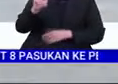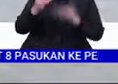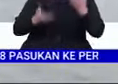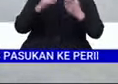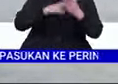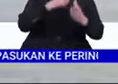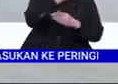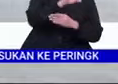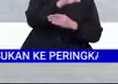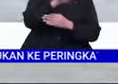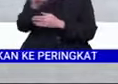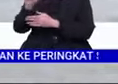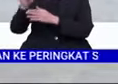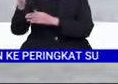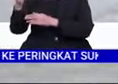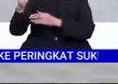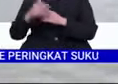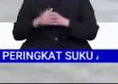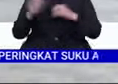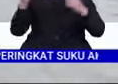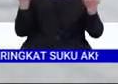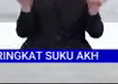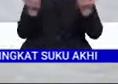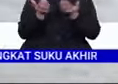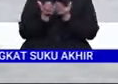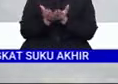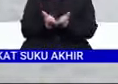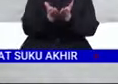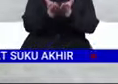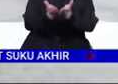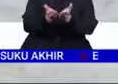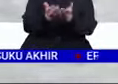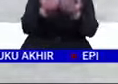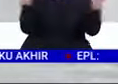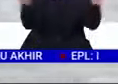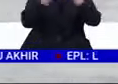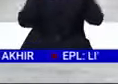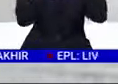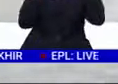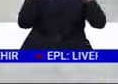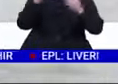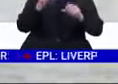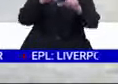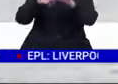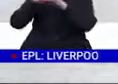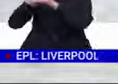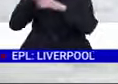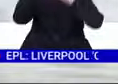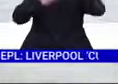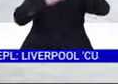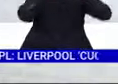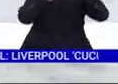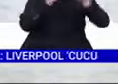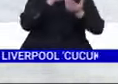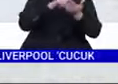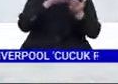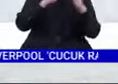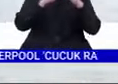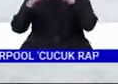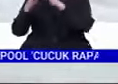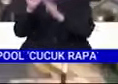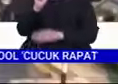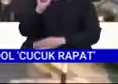Oktober tambah beliau pesta benar salah satu Activity yang dilihat penting untuk mengangkat sektor pelancongan dan ekonomi di Bandar simanggang